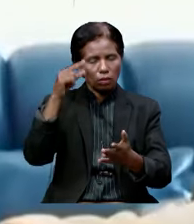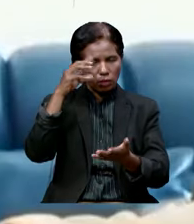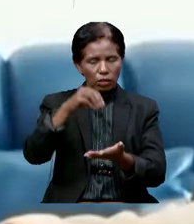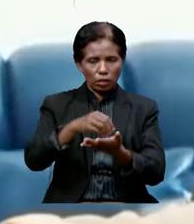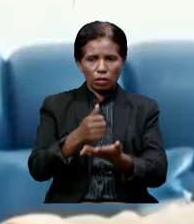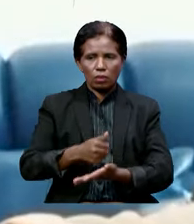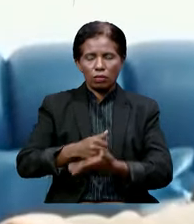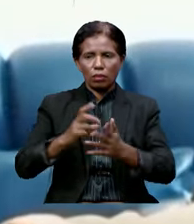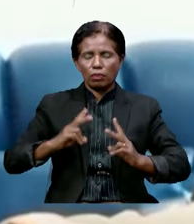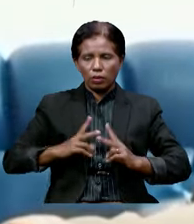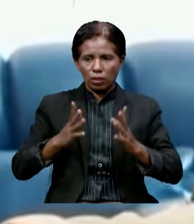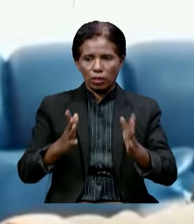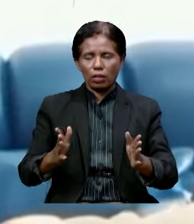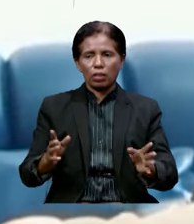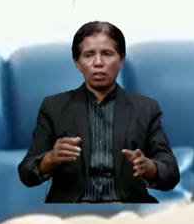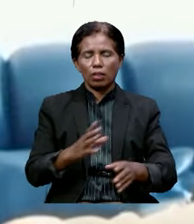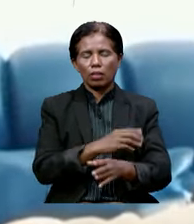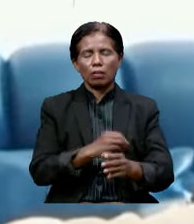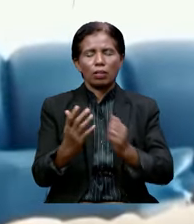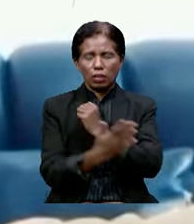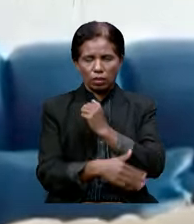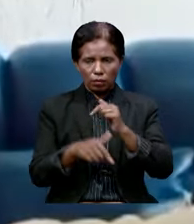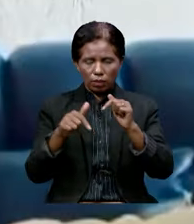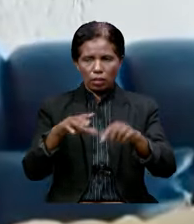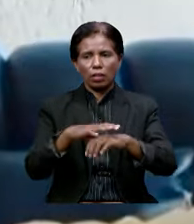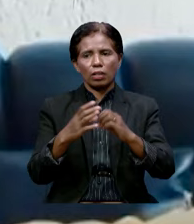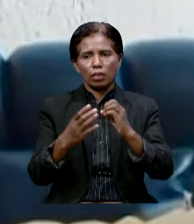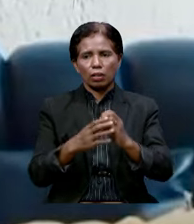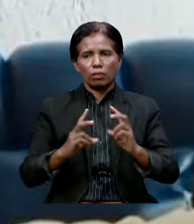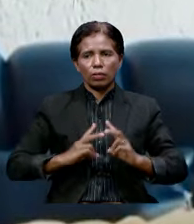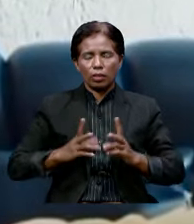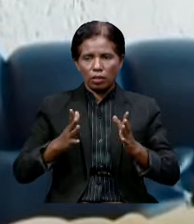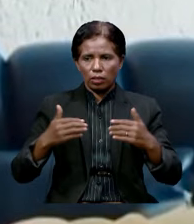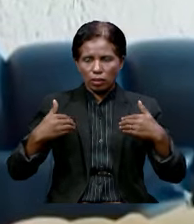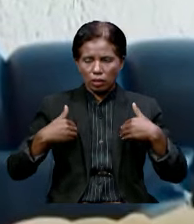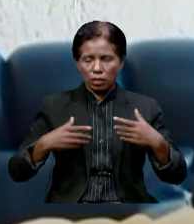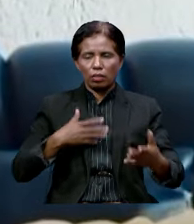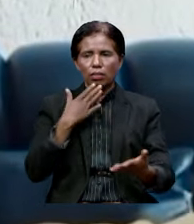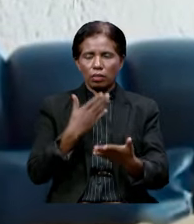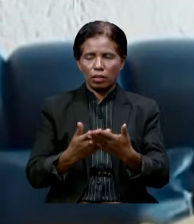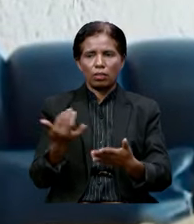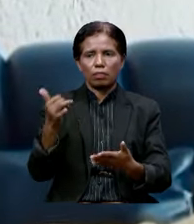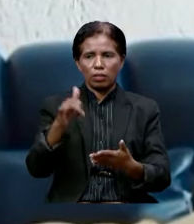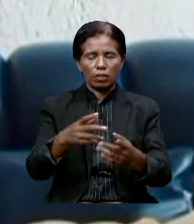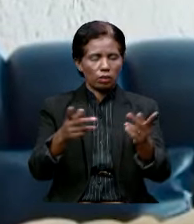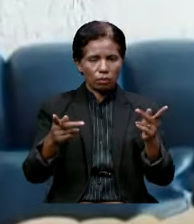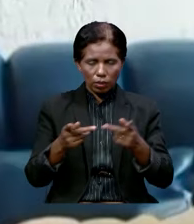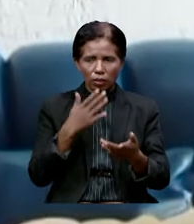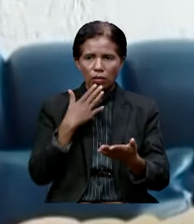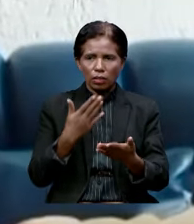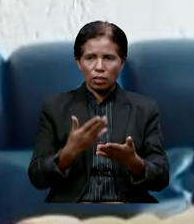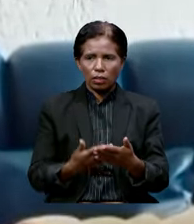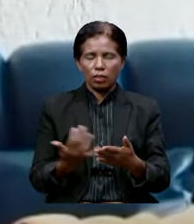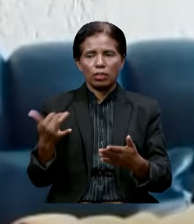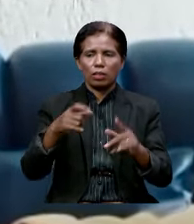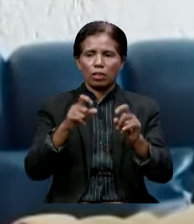idia veterano ne mak diang katak saiba nain barai ne rimba nasang veterano ne tende ya mos dignu ida basira. Ia fatinya ke dikunu basira, ia sira